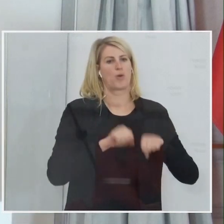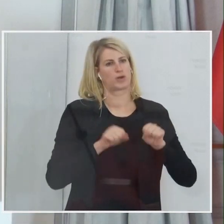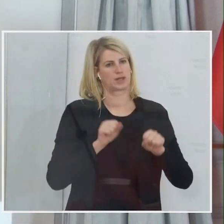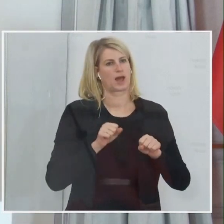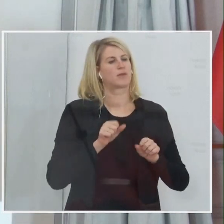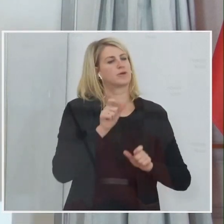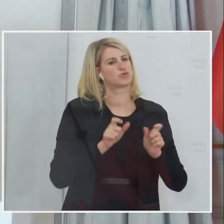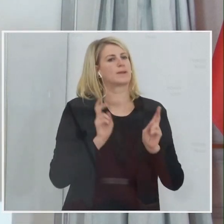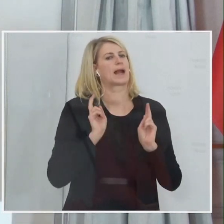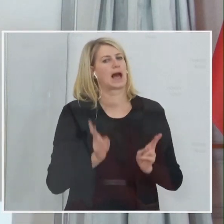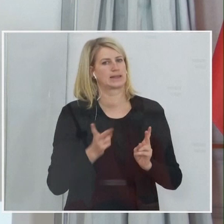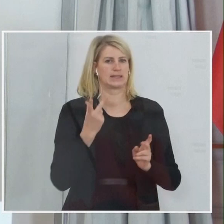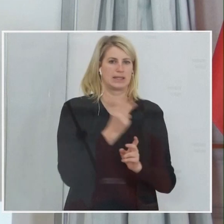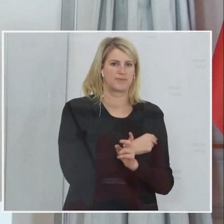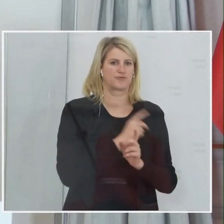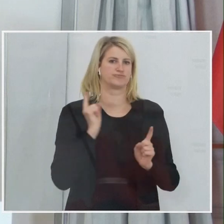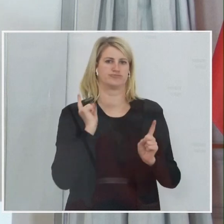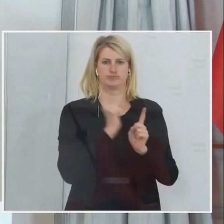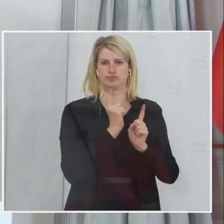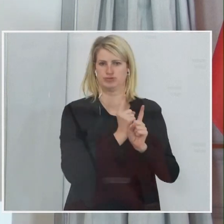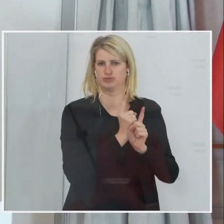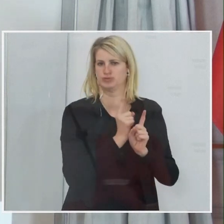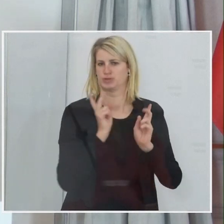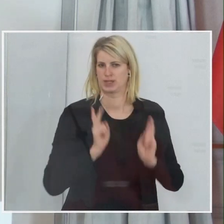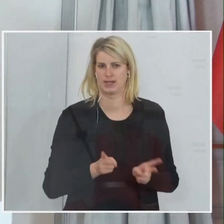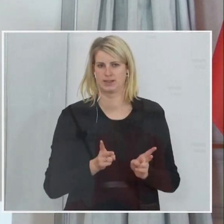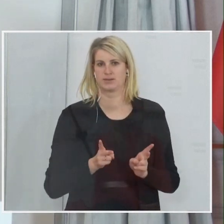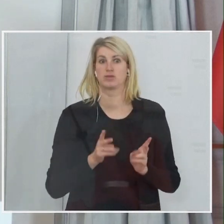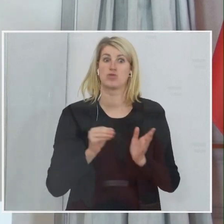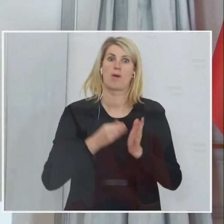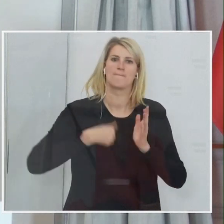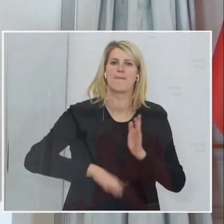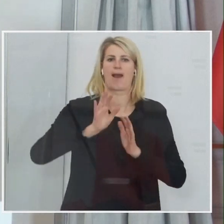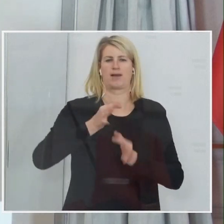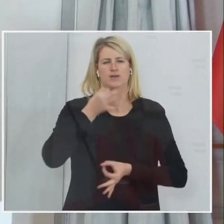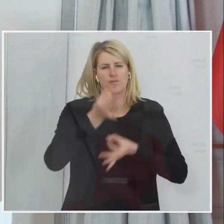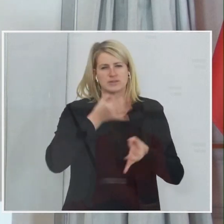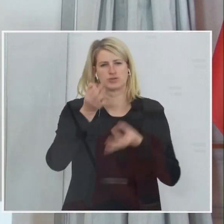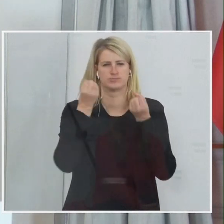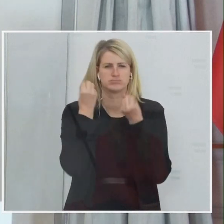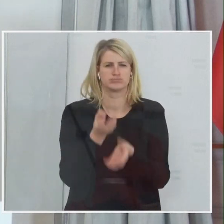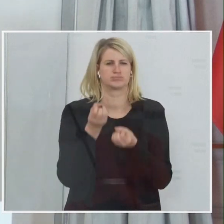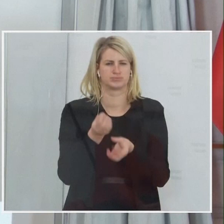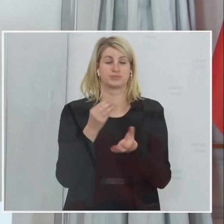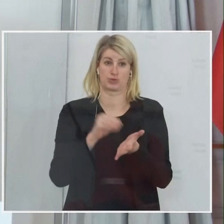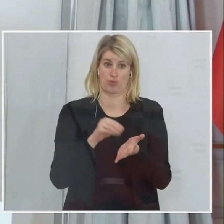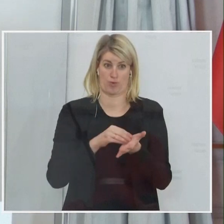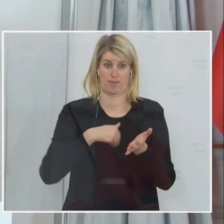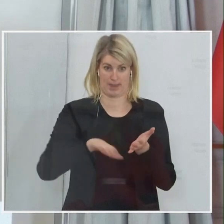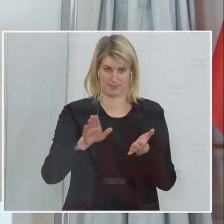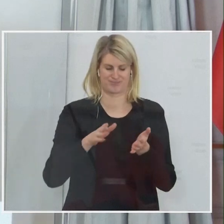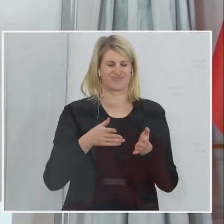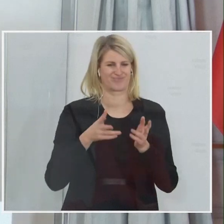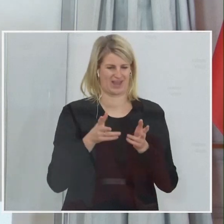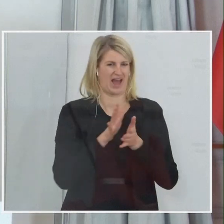se sa po bëjmë tani. Dhe pas kësaj faze fillestare, kjo do të jetë në mes të marsit, do të kontrollohet mandati i vaksinës. Do të jetë një kontroll